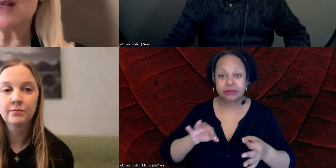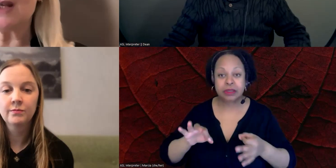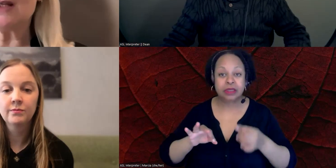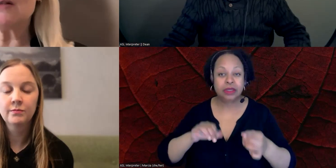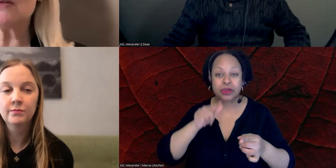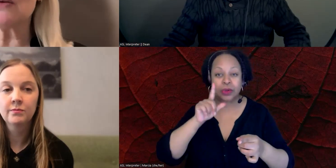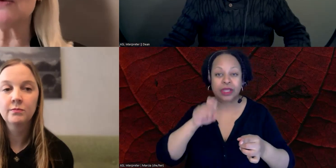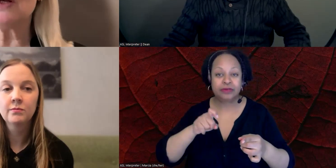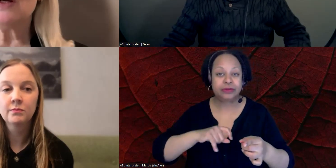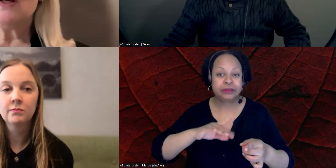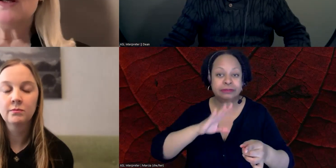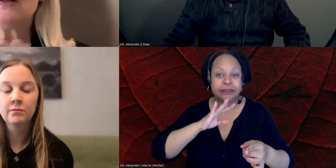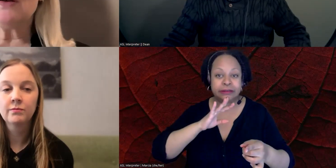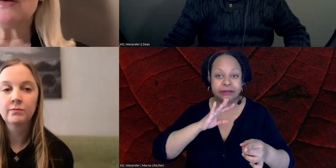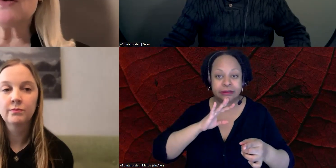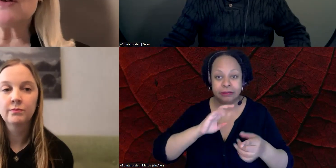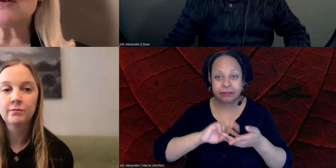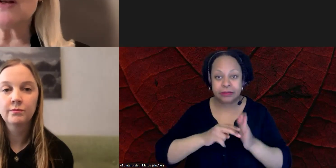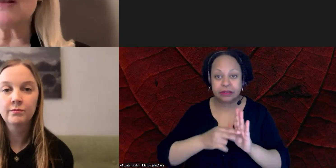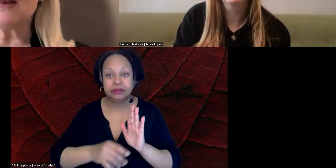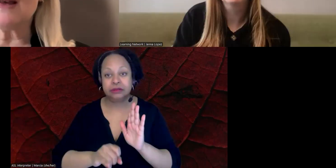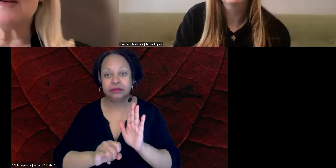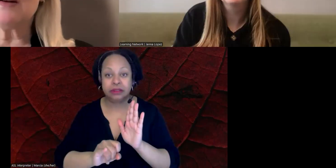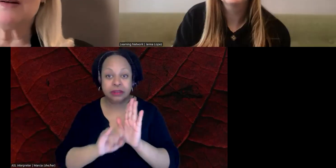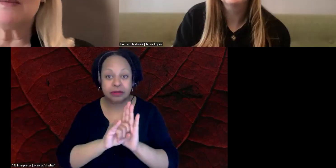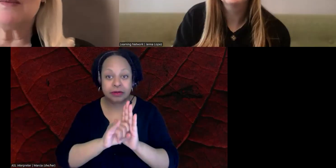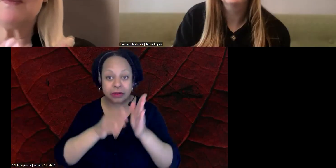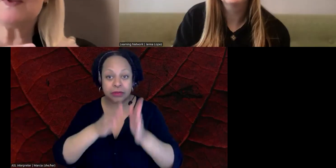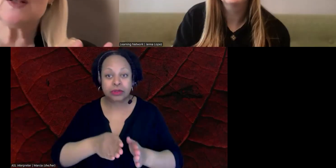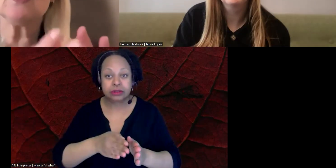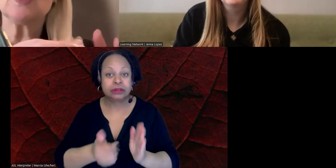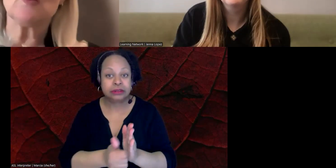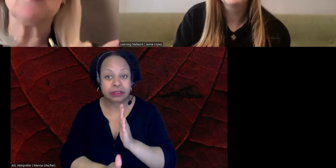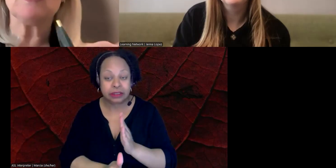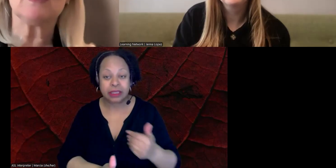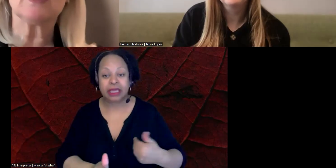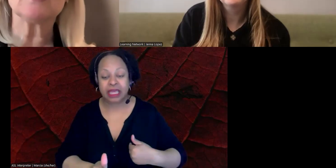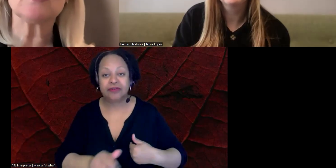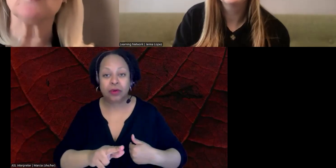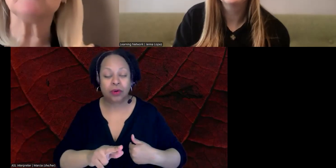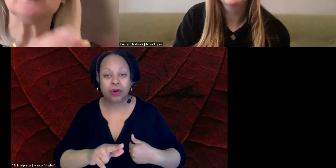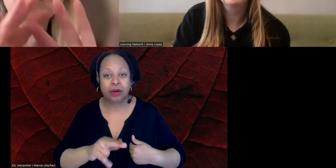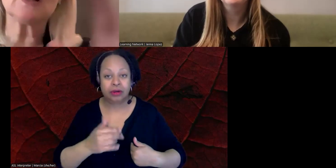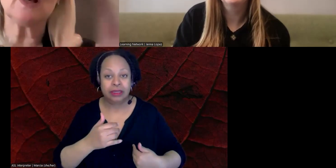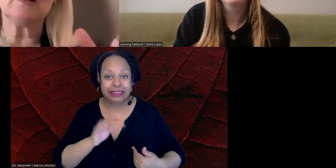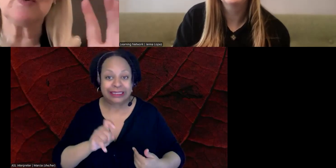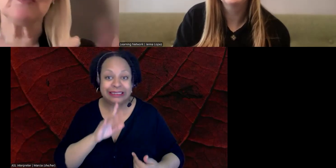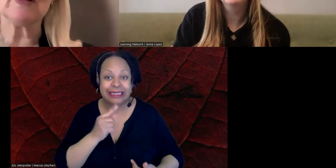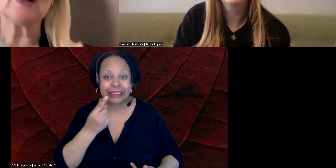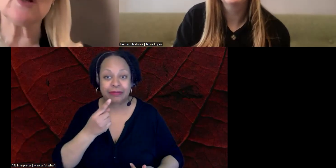Mais je vois qu'on n'a pas besoin de parler pour être compétent et d'avoir des choses à dire. Il y a également l'idée